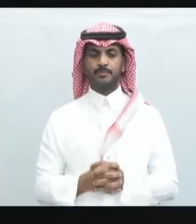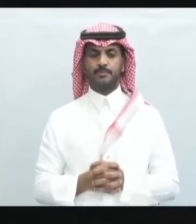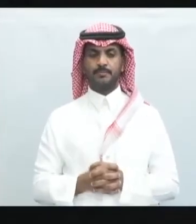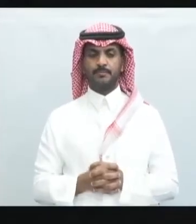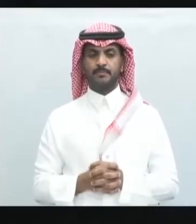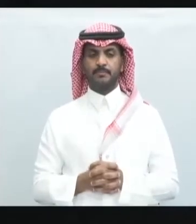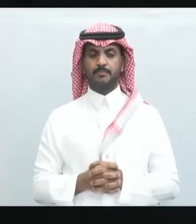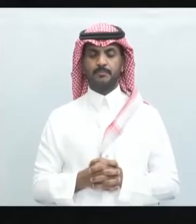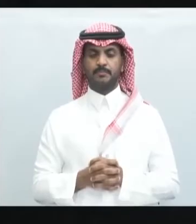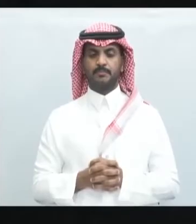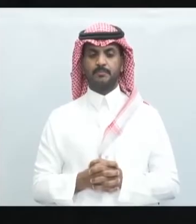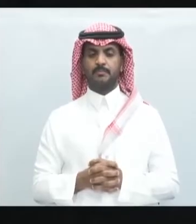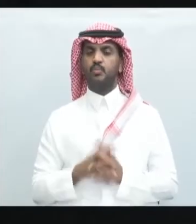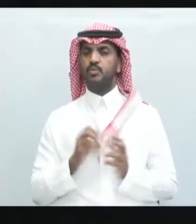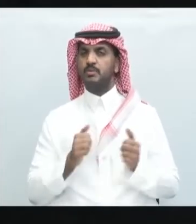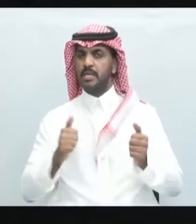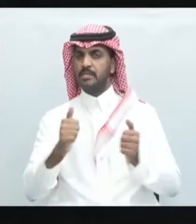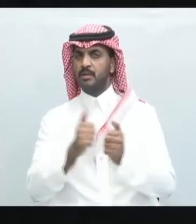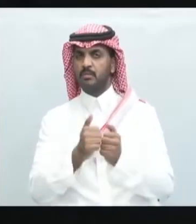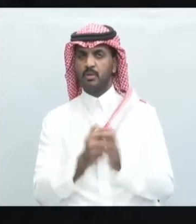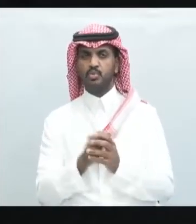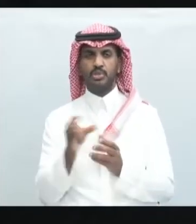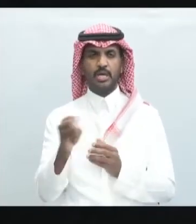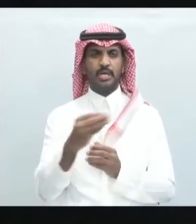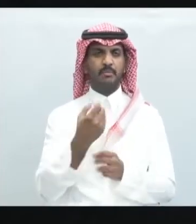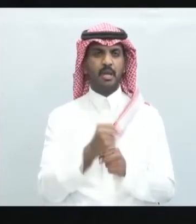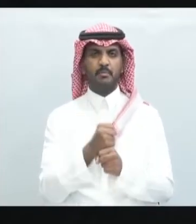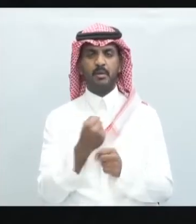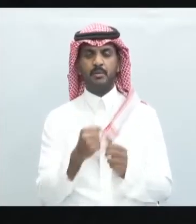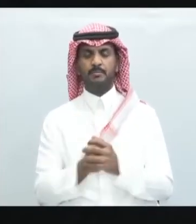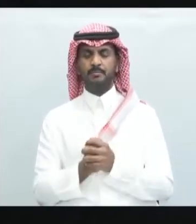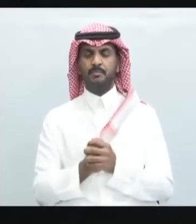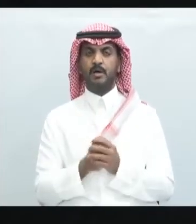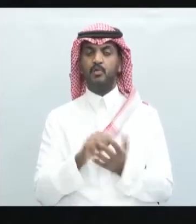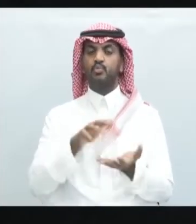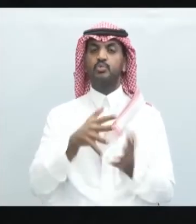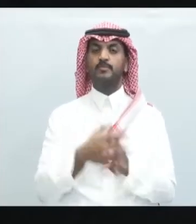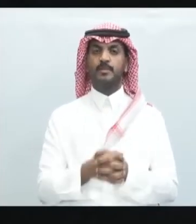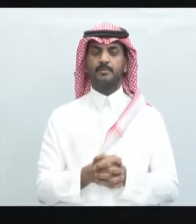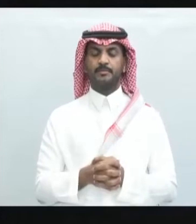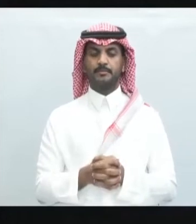اما نسبه او شيئا من اعماله او شيئا منه صفاته